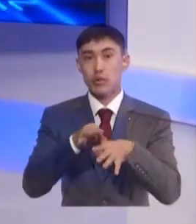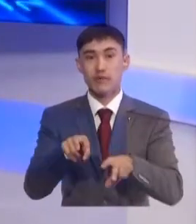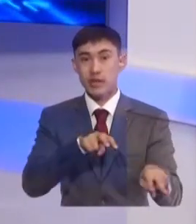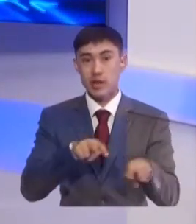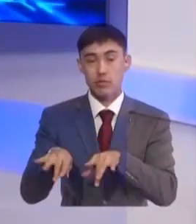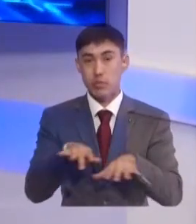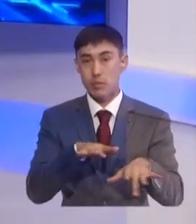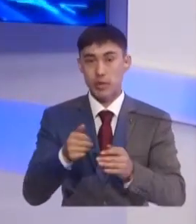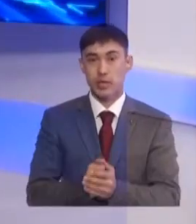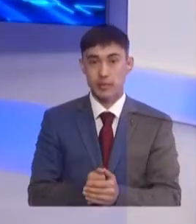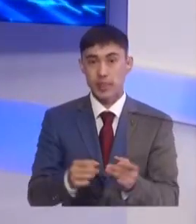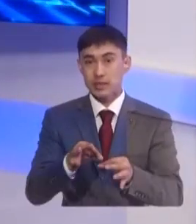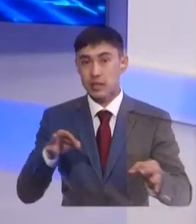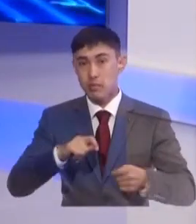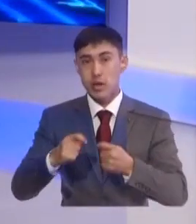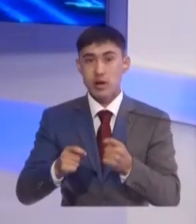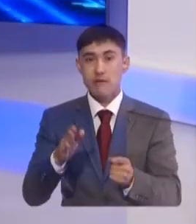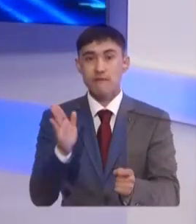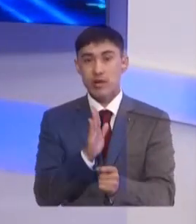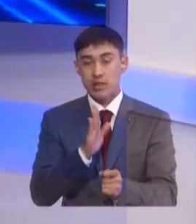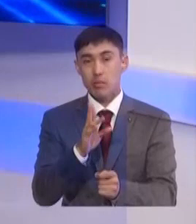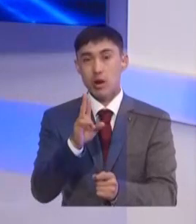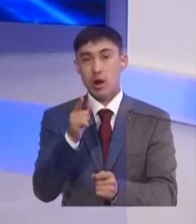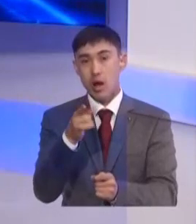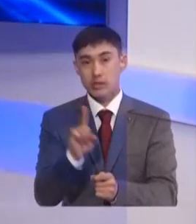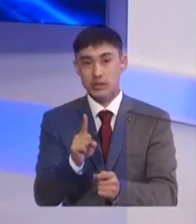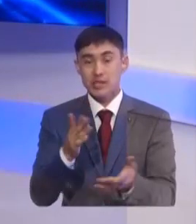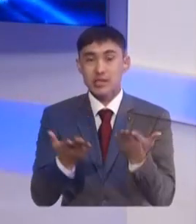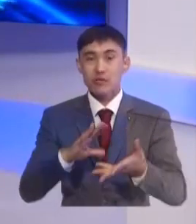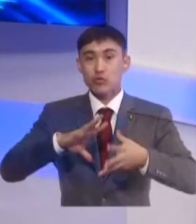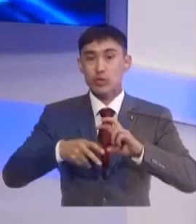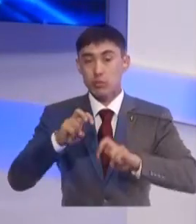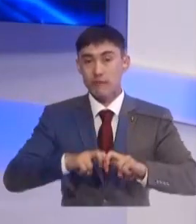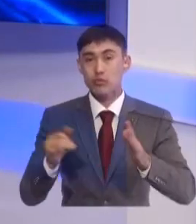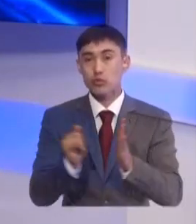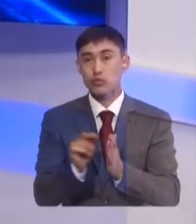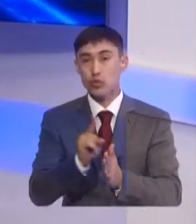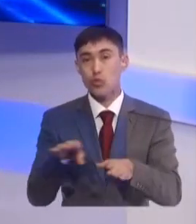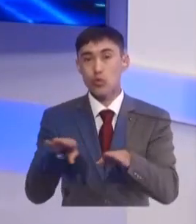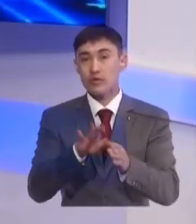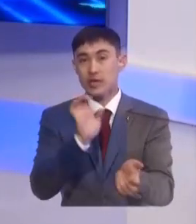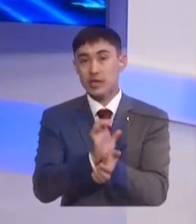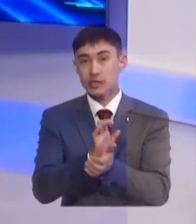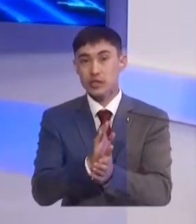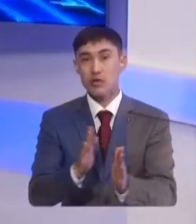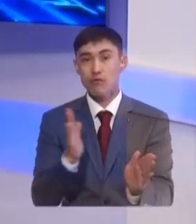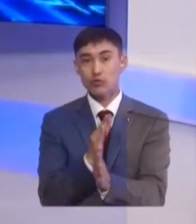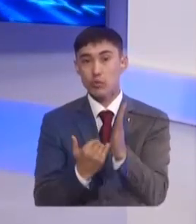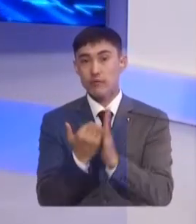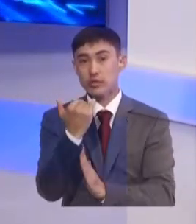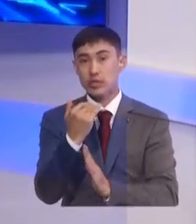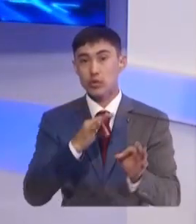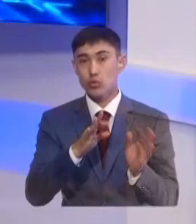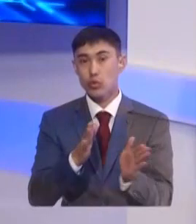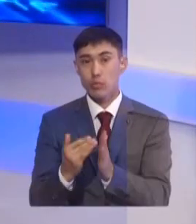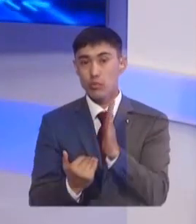будут проводить рейдовые мероприятия за меры выхлопных газов. Если в результате проверок установят, что уровень загрязнения воздуха превышает